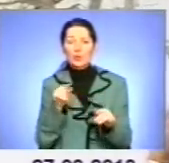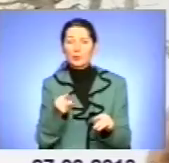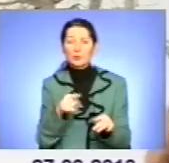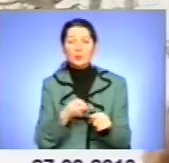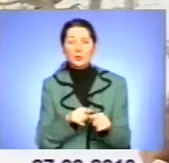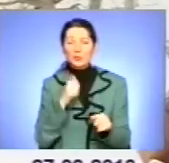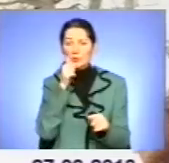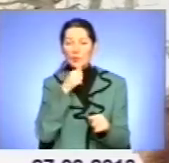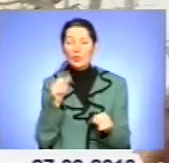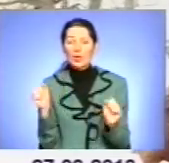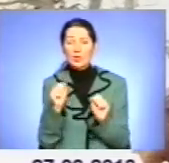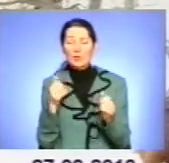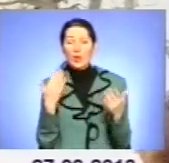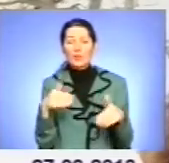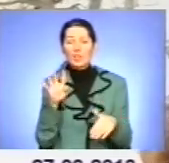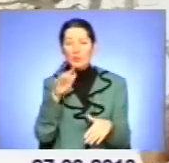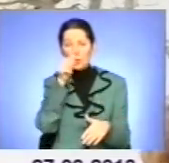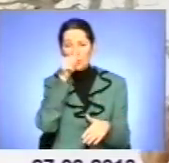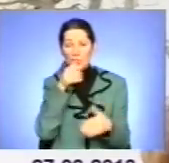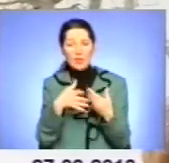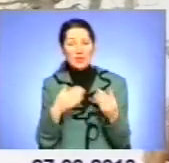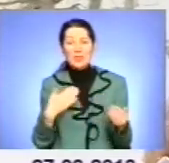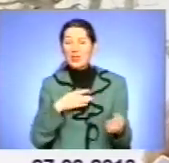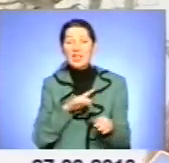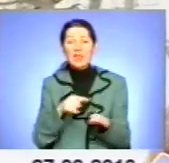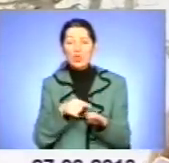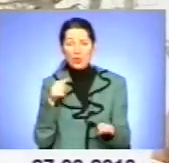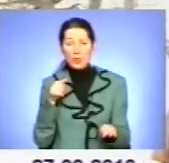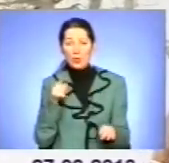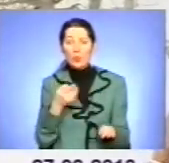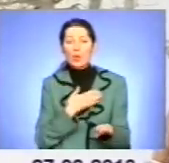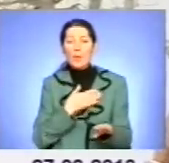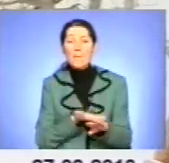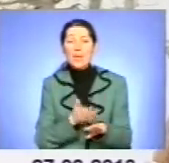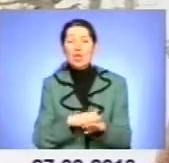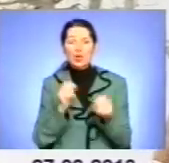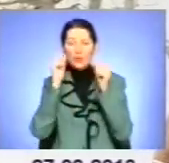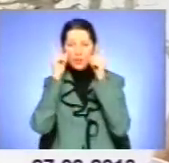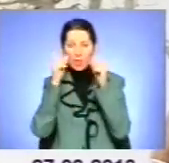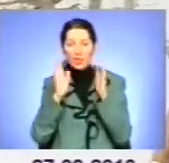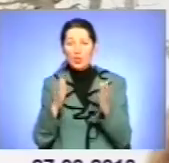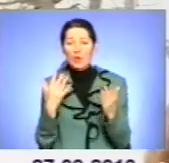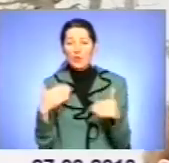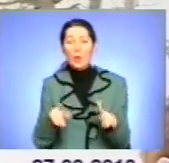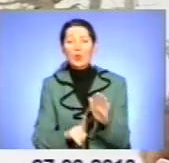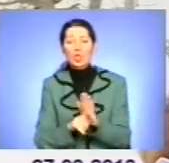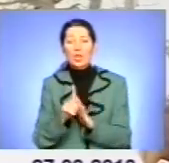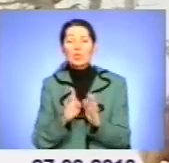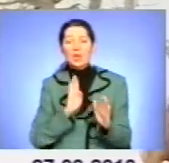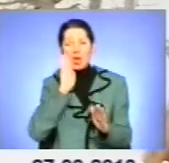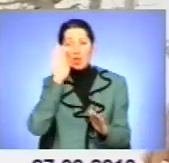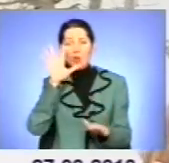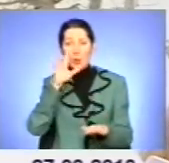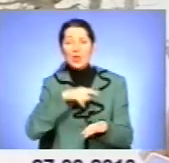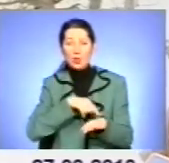нас зима іде четвертий місяць, весни ми не відчуваємо, і тому нам тяжко встати, хоча вже починається ранок, з п'ятої години вже